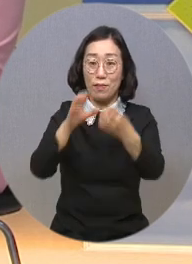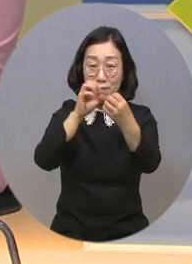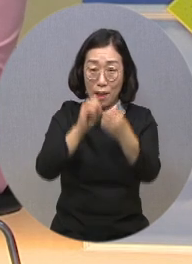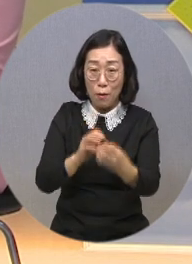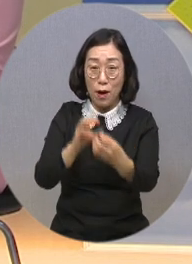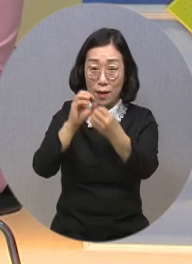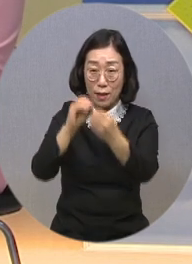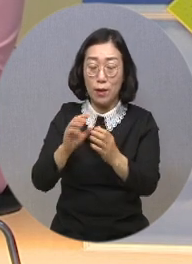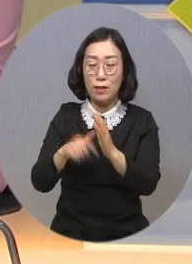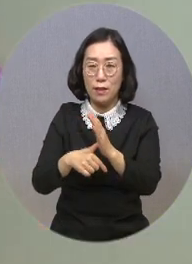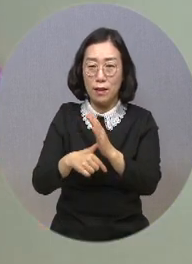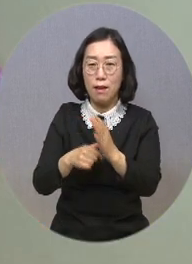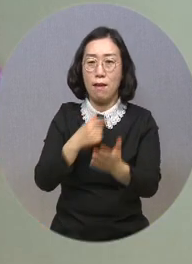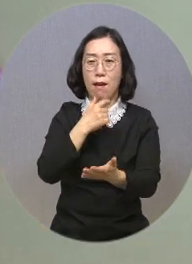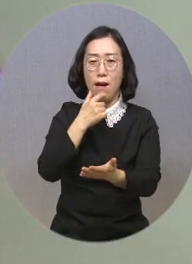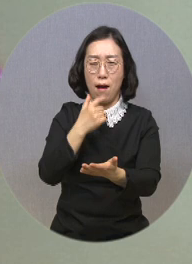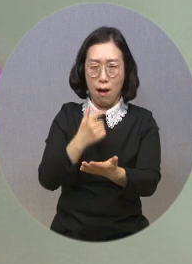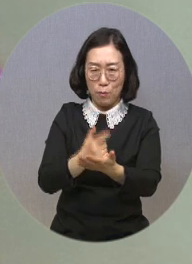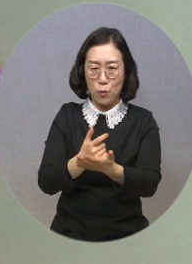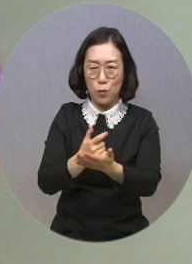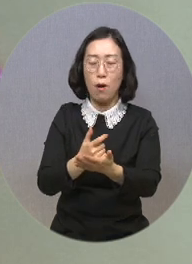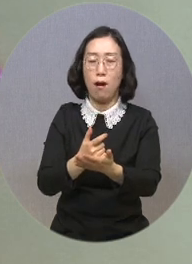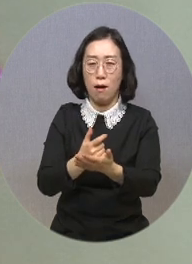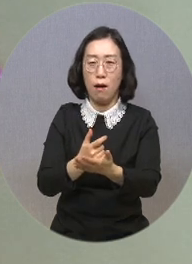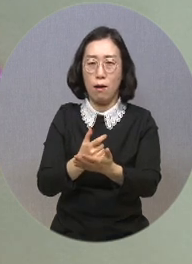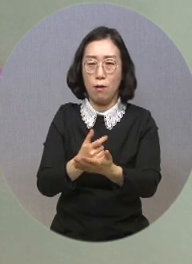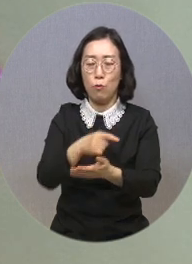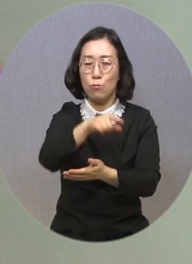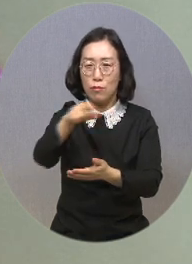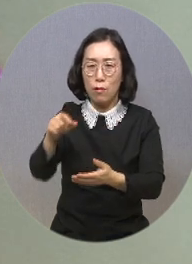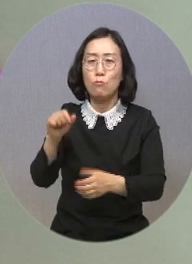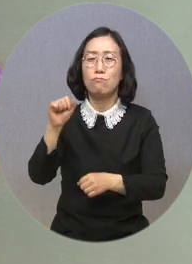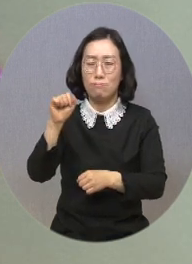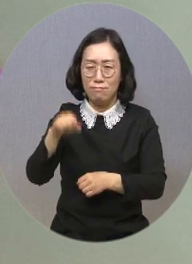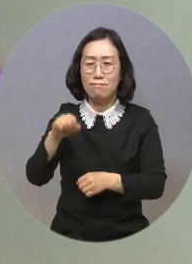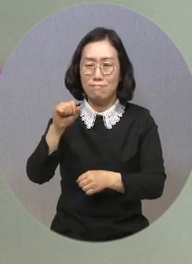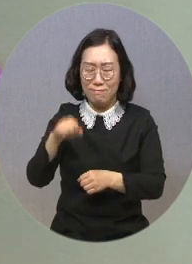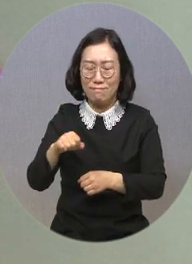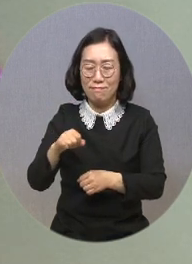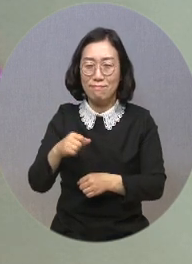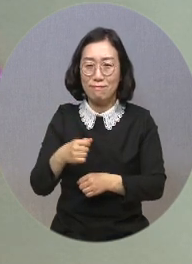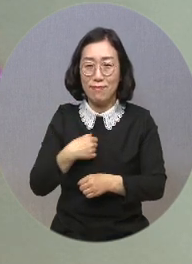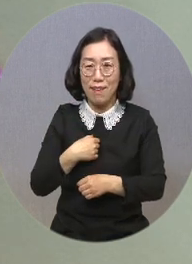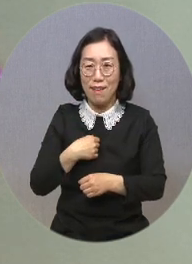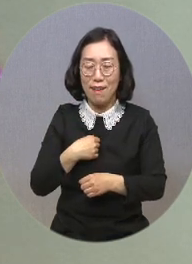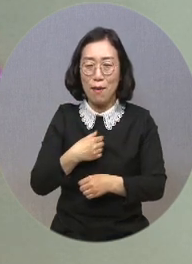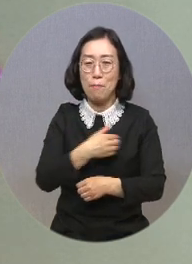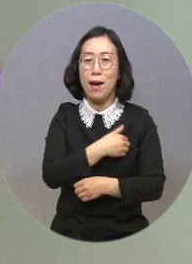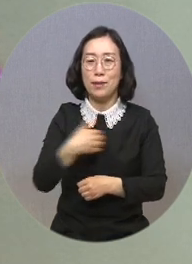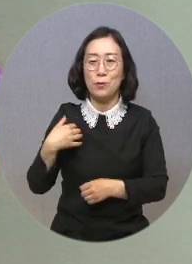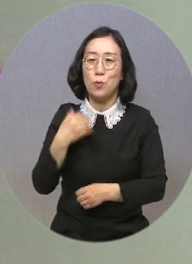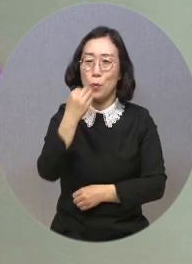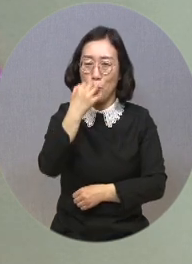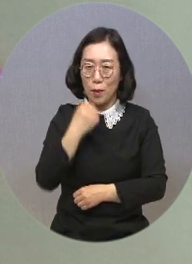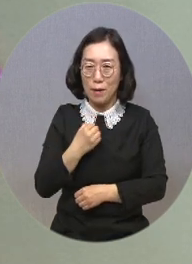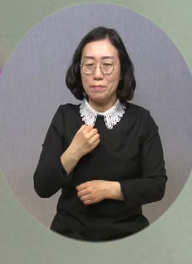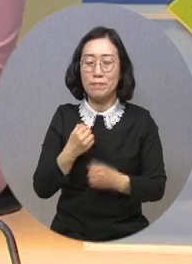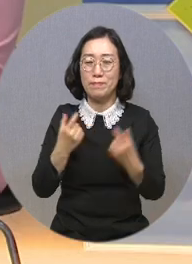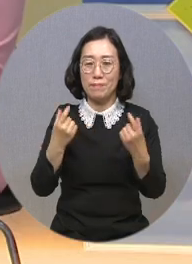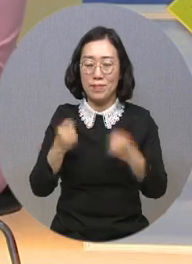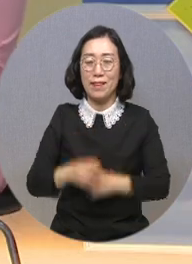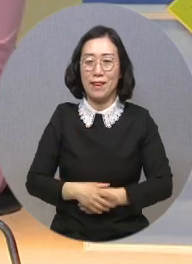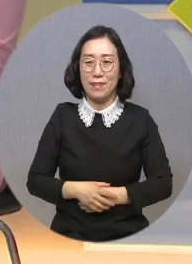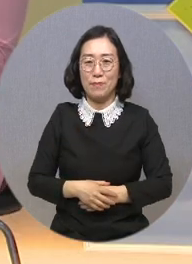그분들이 나한테 내 말에 공유하면서 동요하는 그런 마음에 상당히 보람을 많이 느끼면서 감동을 많이 받곤 해요.